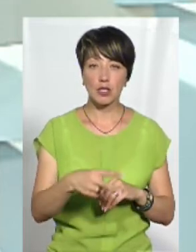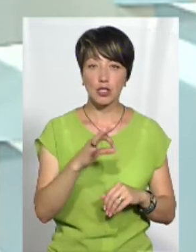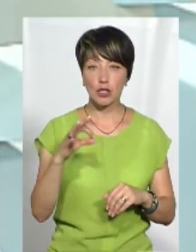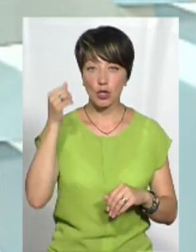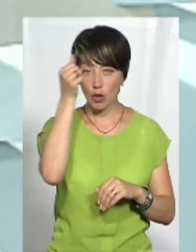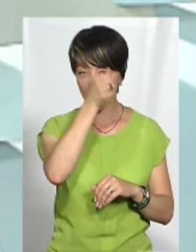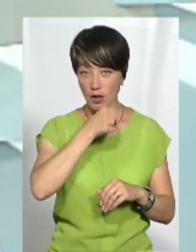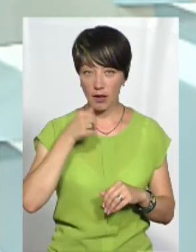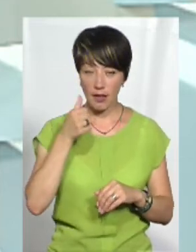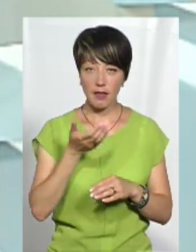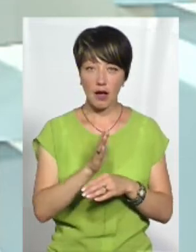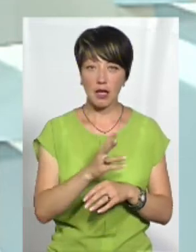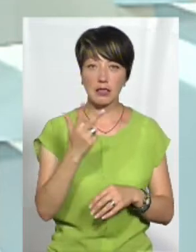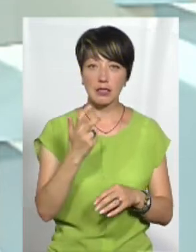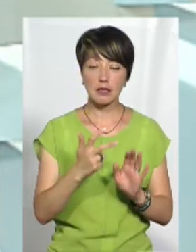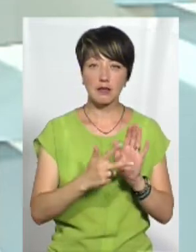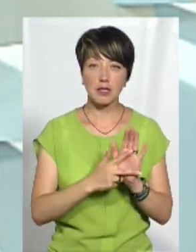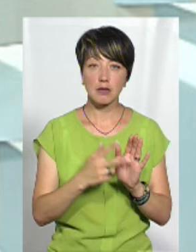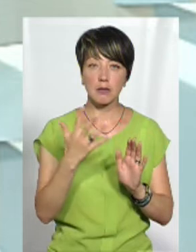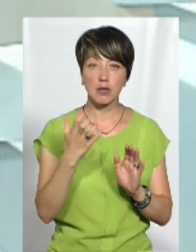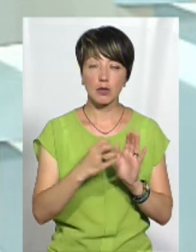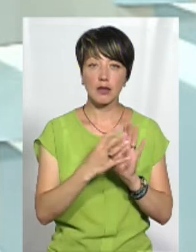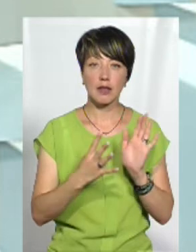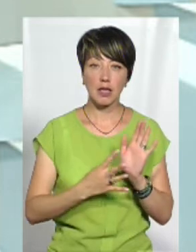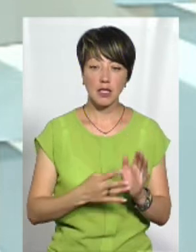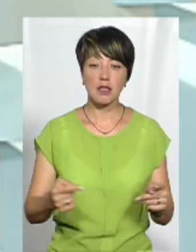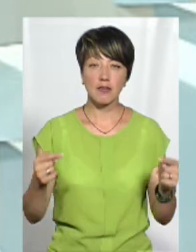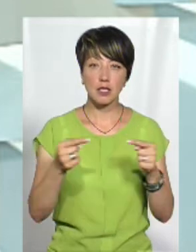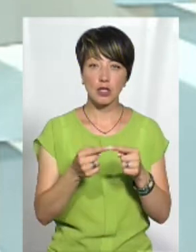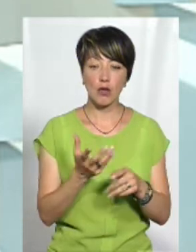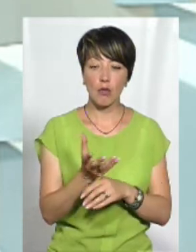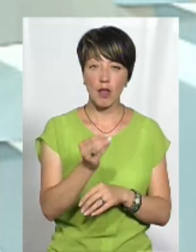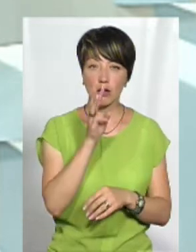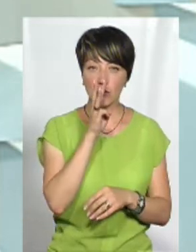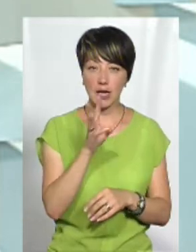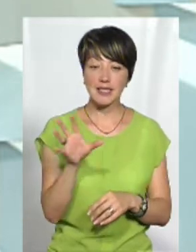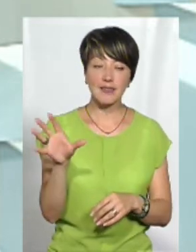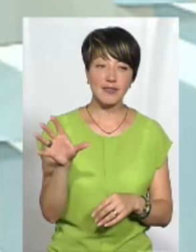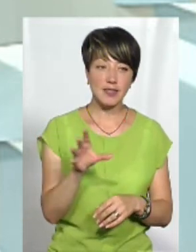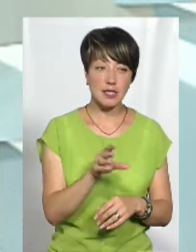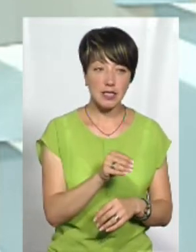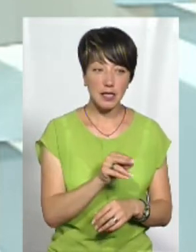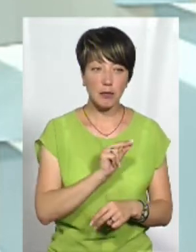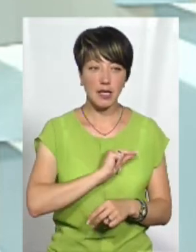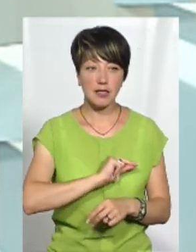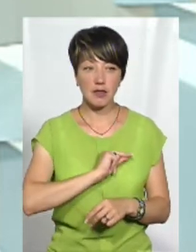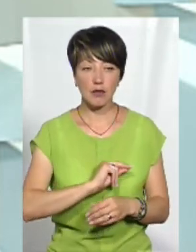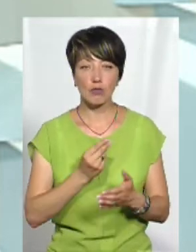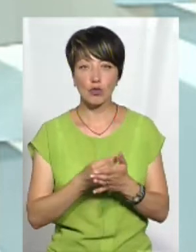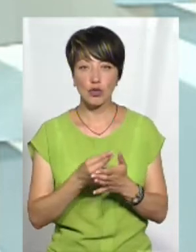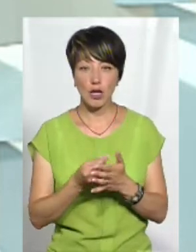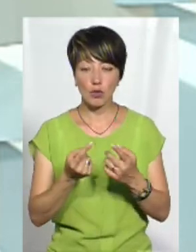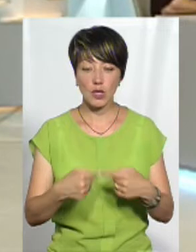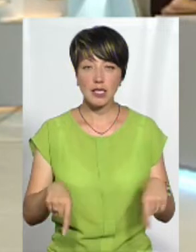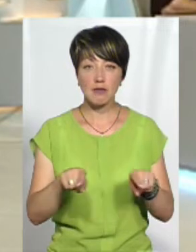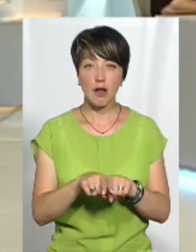роки. Безпосередньо наказ 308-519, який визначає оплату праці усіх працівників бюджетної